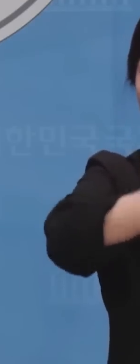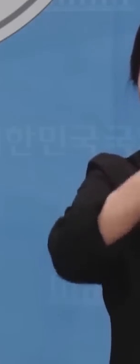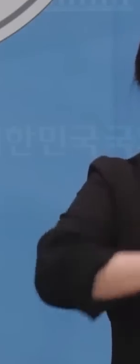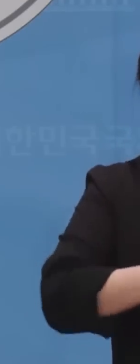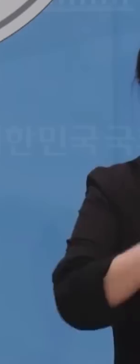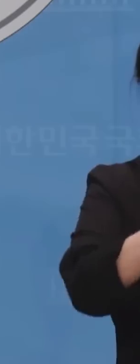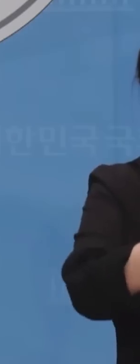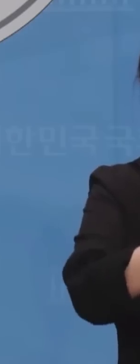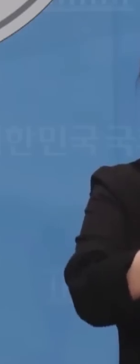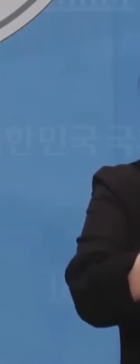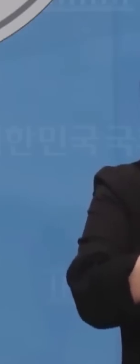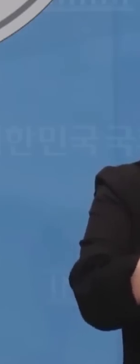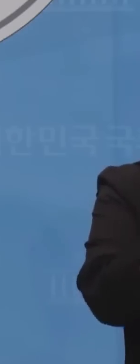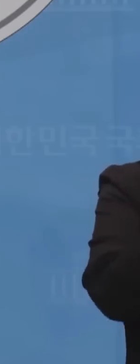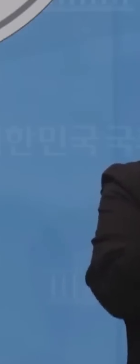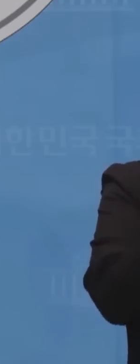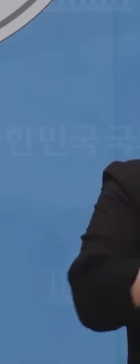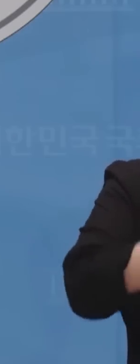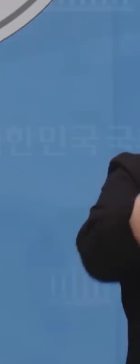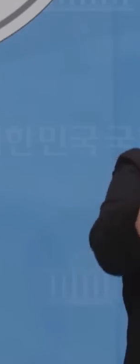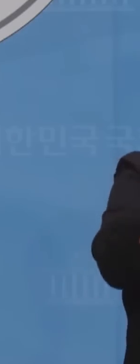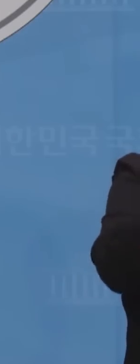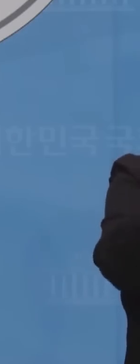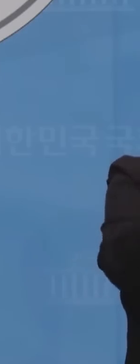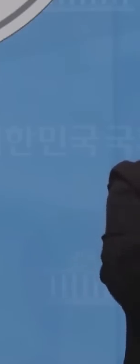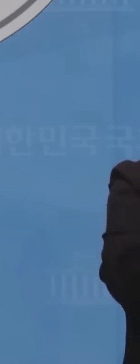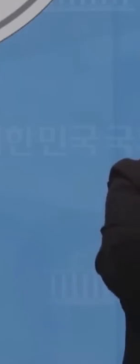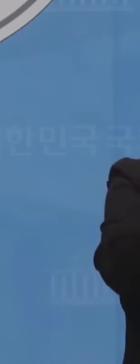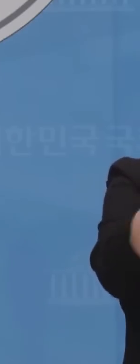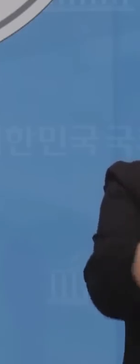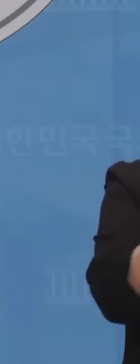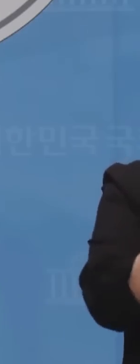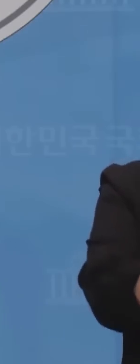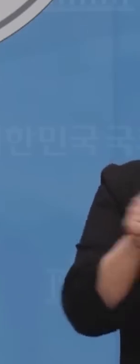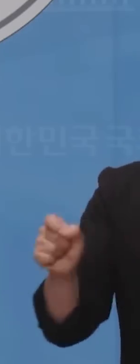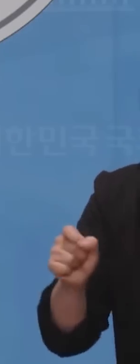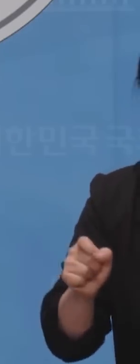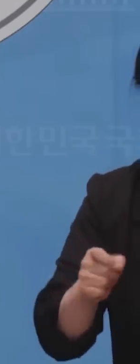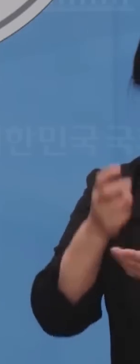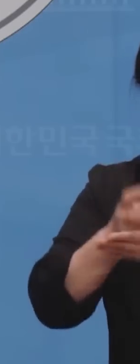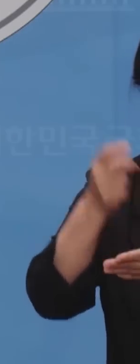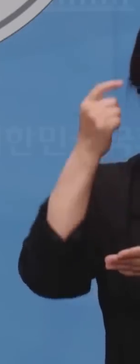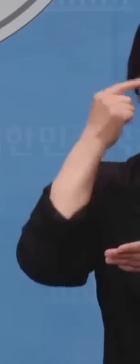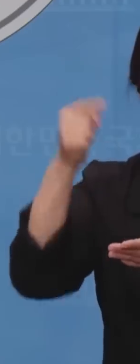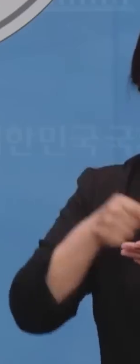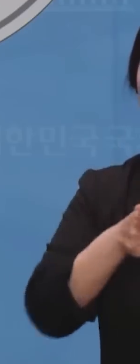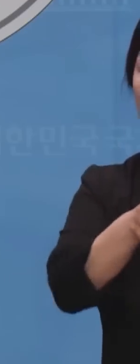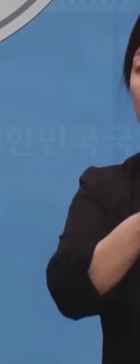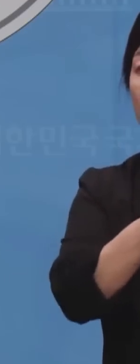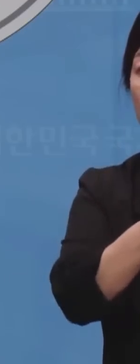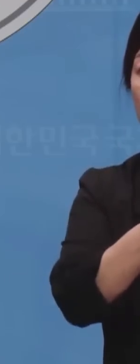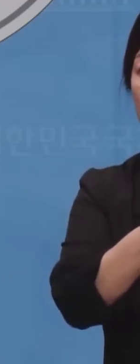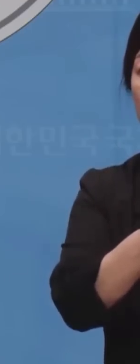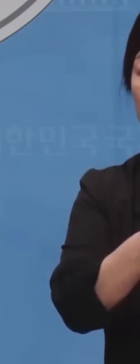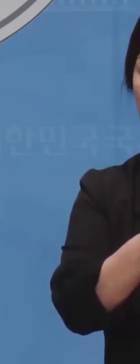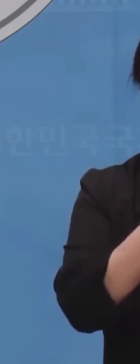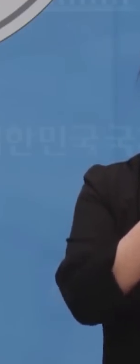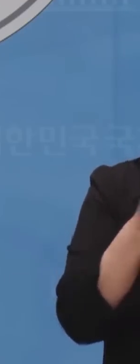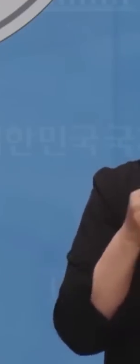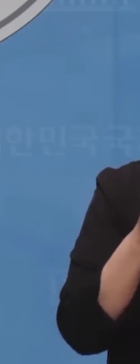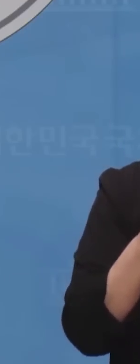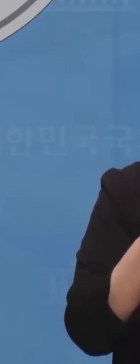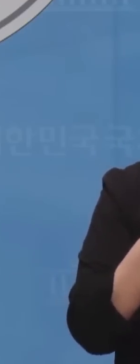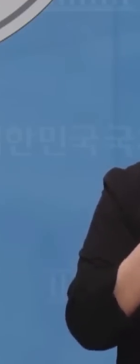발의했습니다. 그렇다면 당연히 의심받을 수밖에 없습니다. 김 의원의